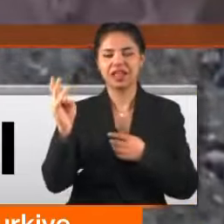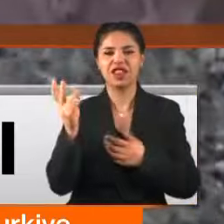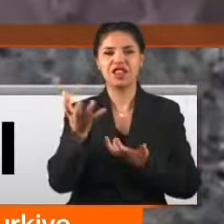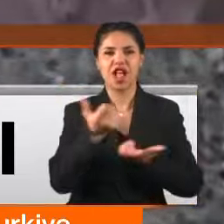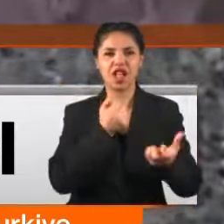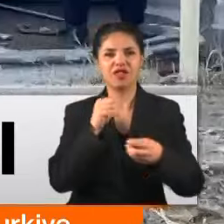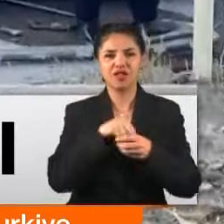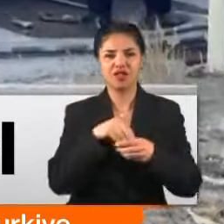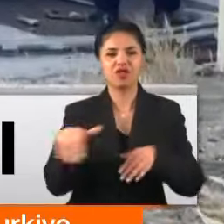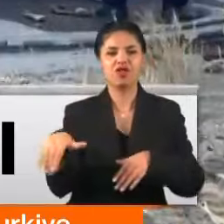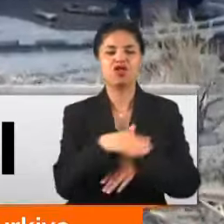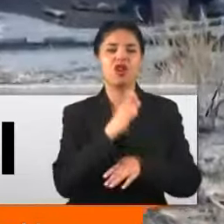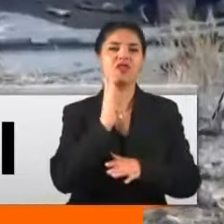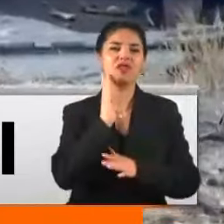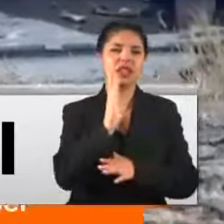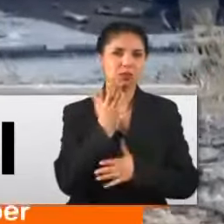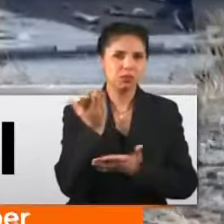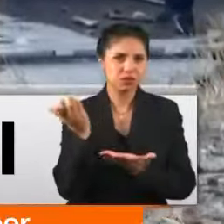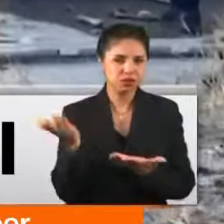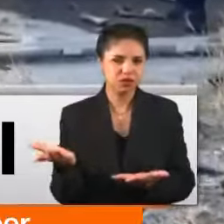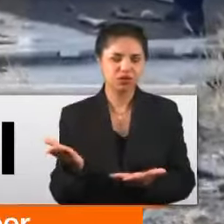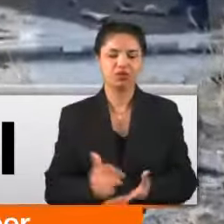çarşıya çıkmıştı.